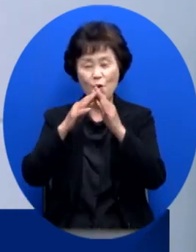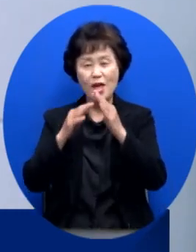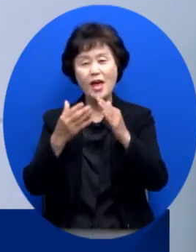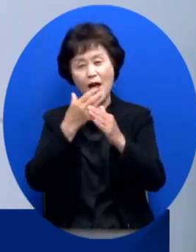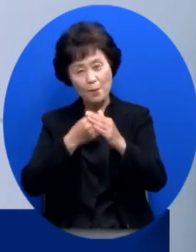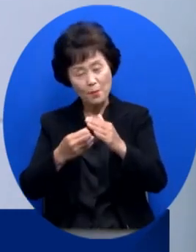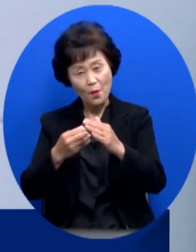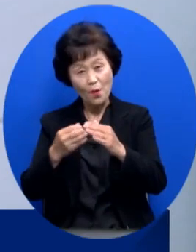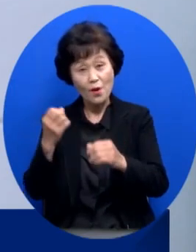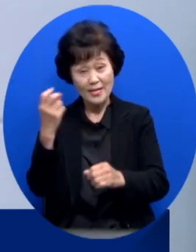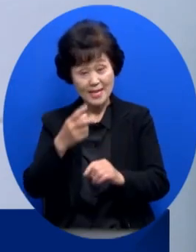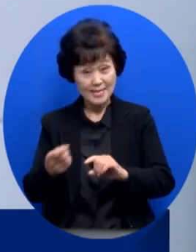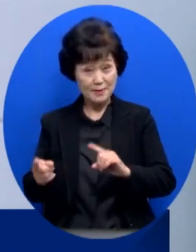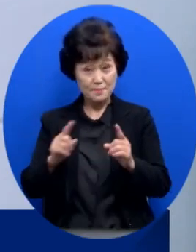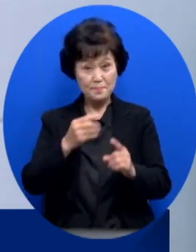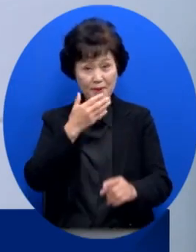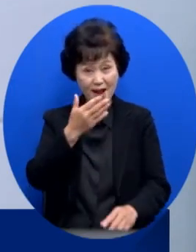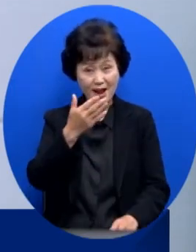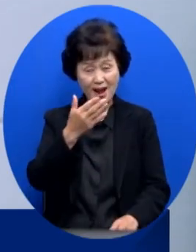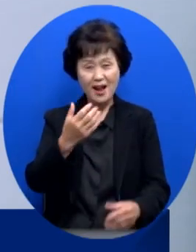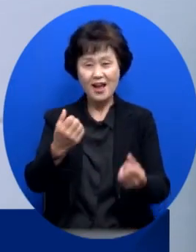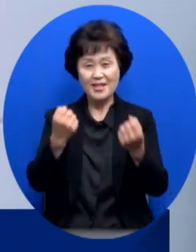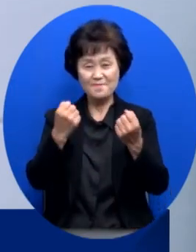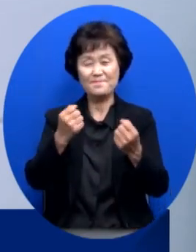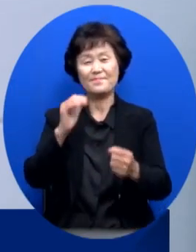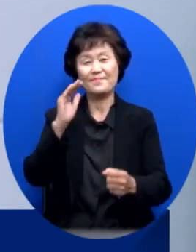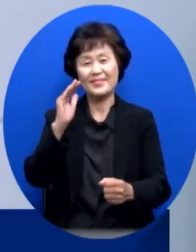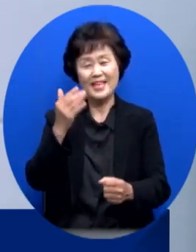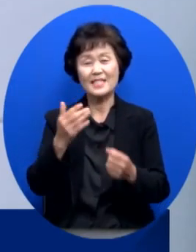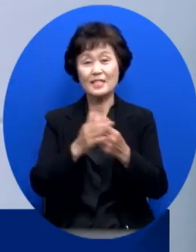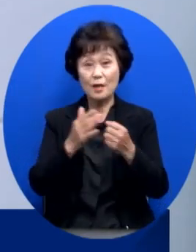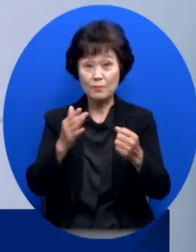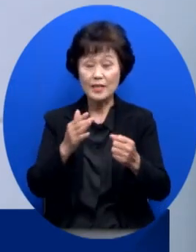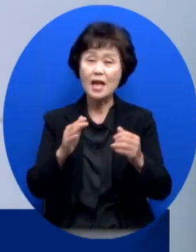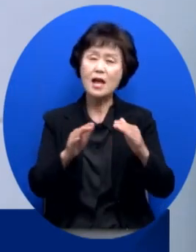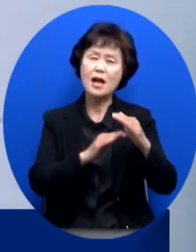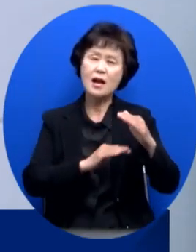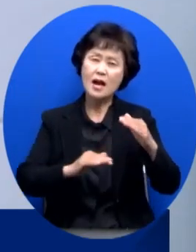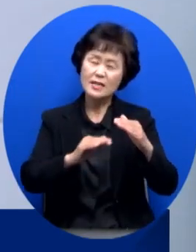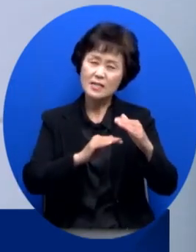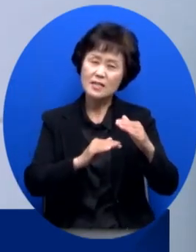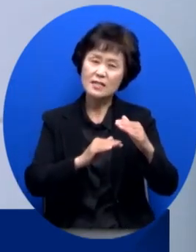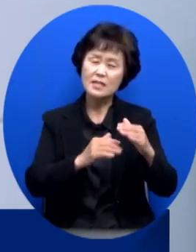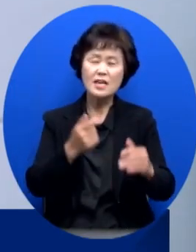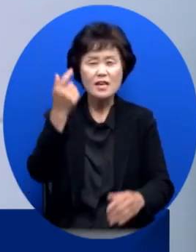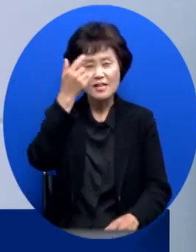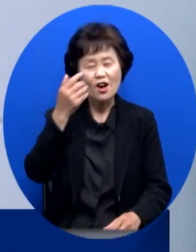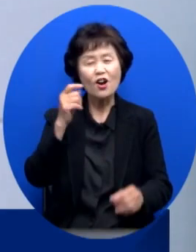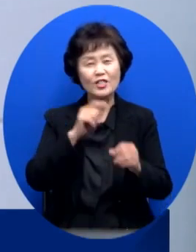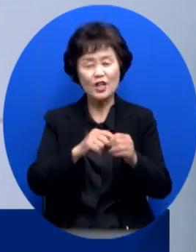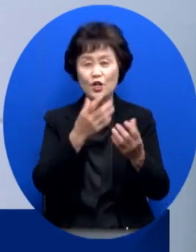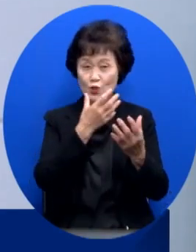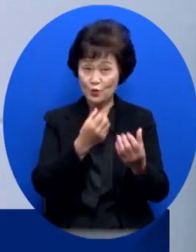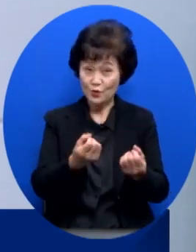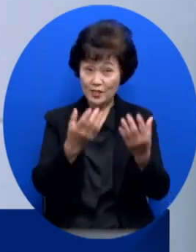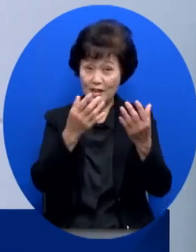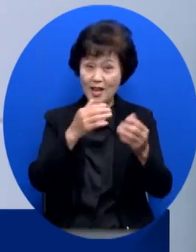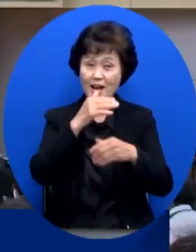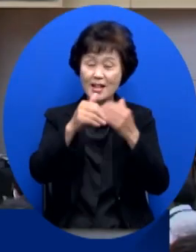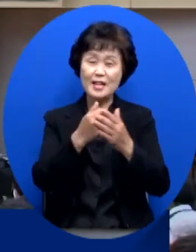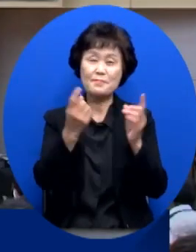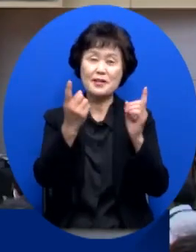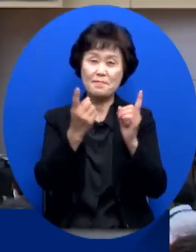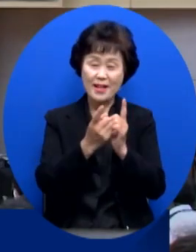다시 일어나는 일에 굉장히 큰 힘이 되기 때문에 한마디로 가정 영적 축제다. 하나님을 만나는